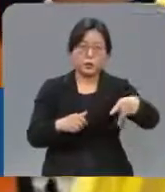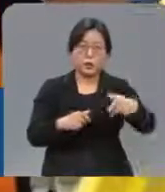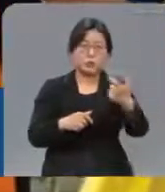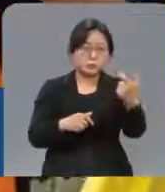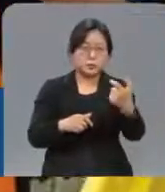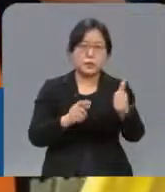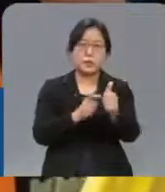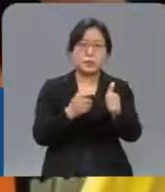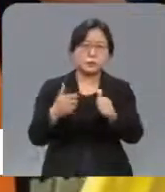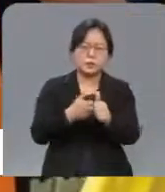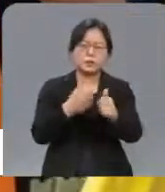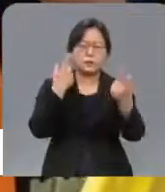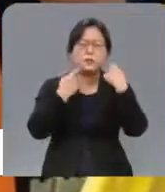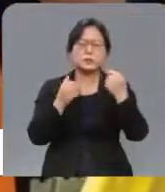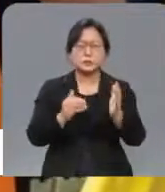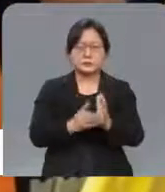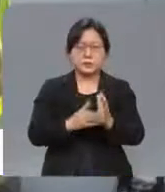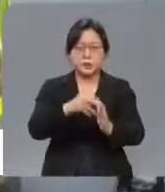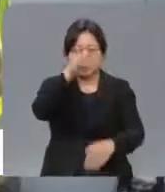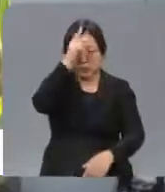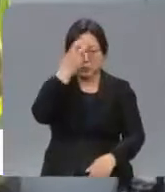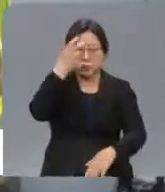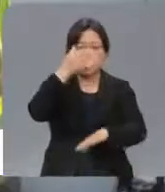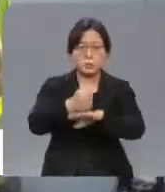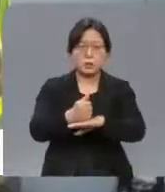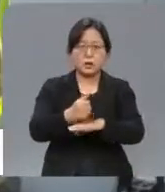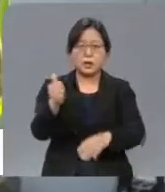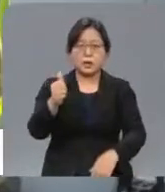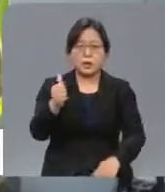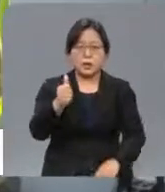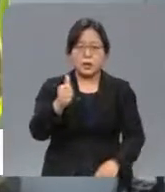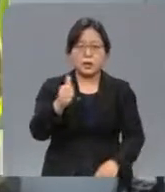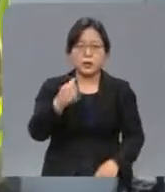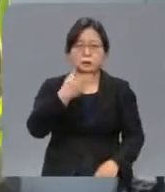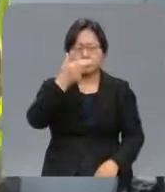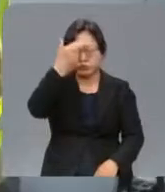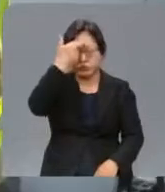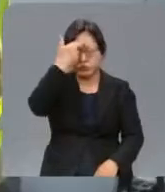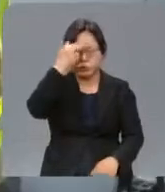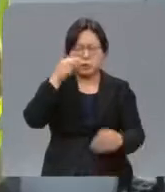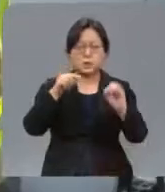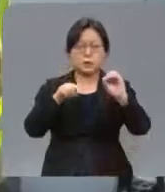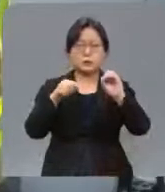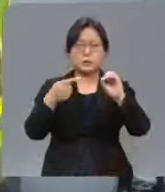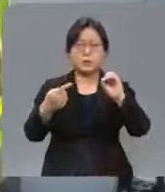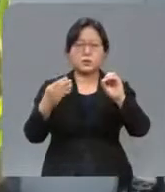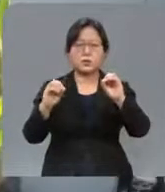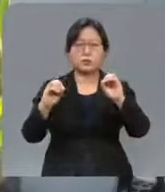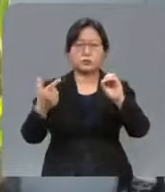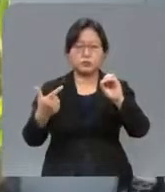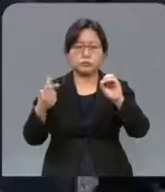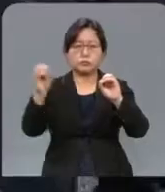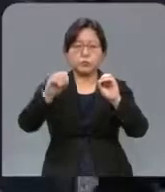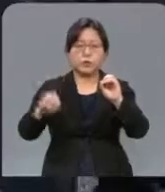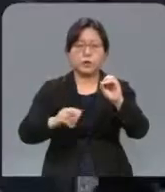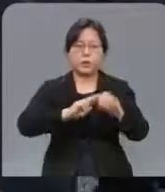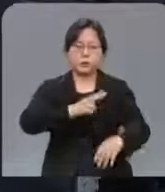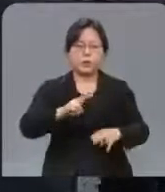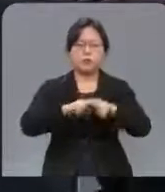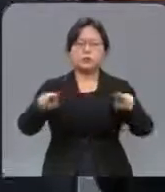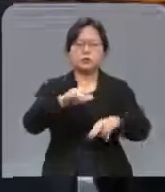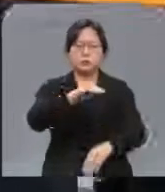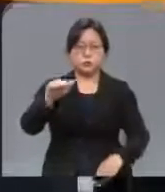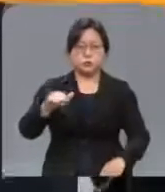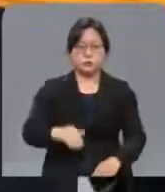60살 남성이 크게 다쳤습니다 경찰 조사 결과 a 씨의 혈중 알콜 농도는 0.10 6% 로 면허 취소